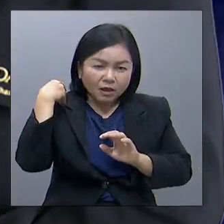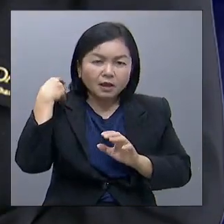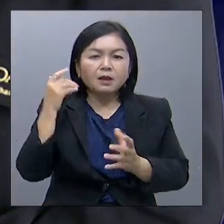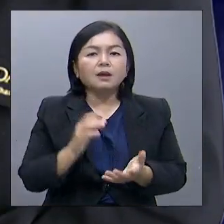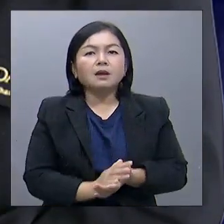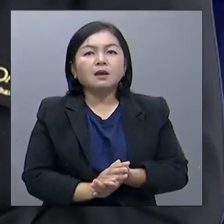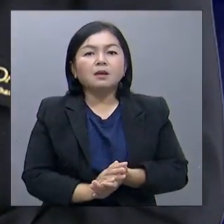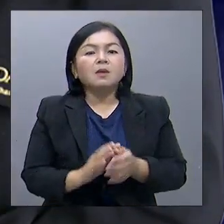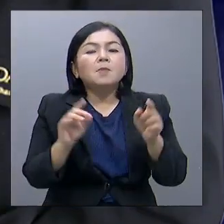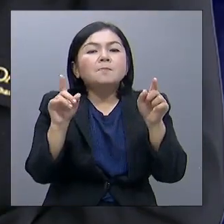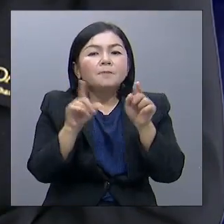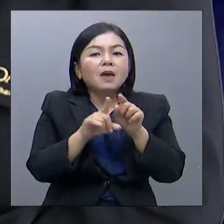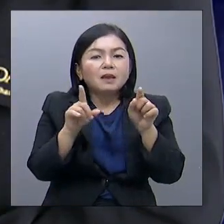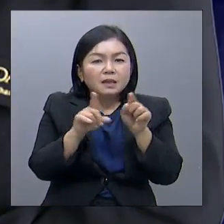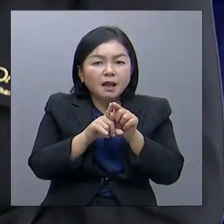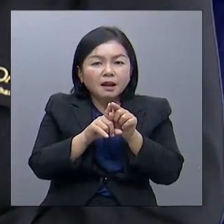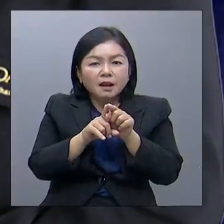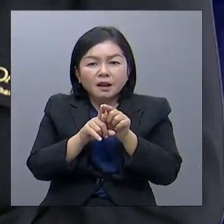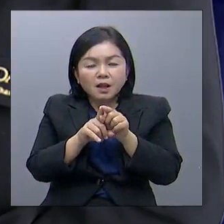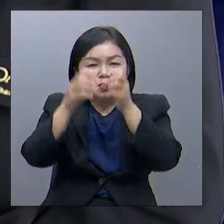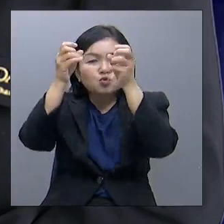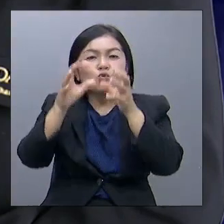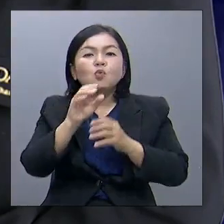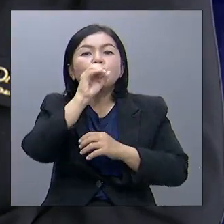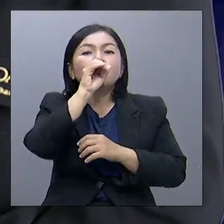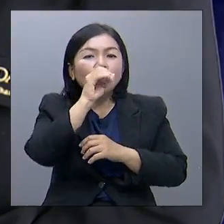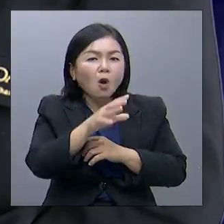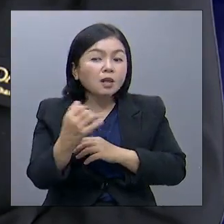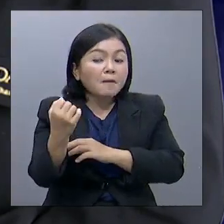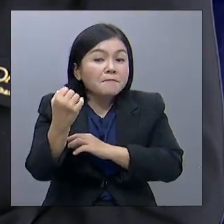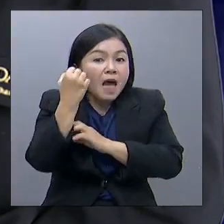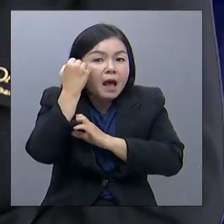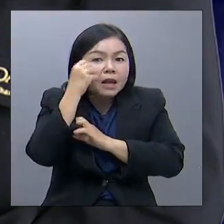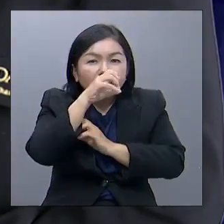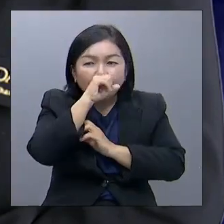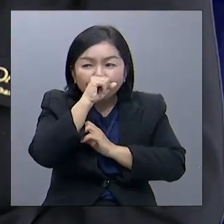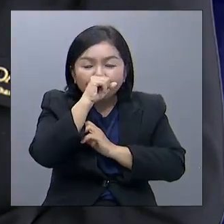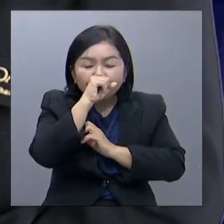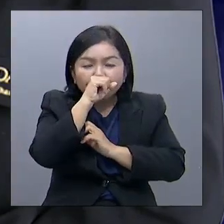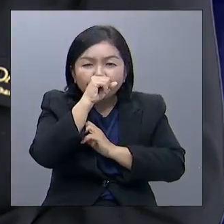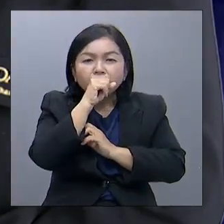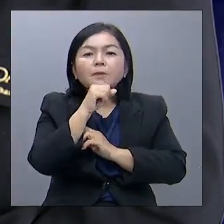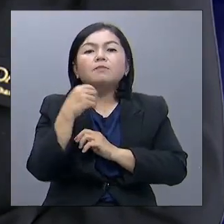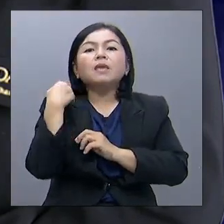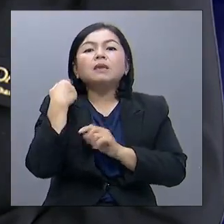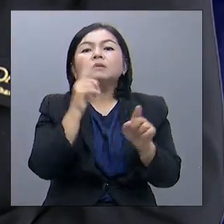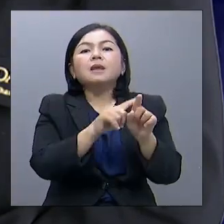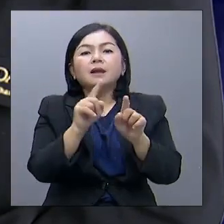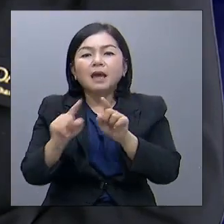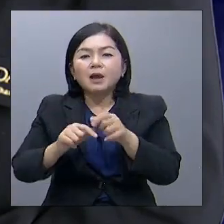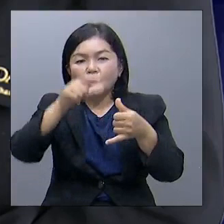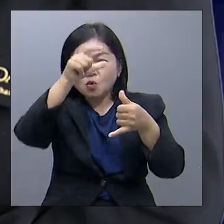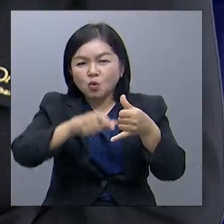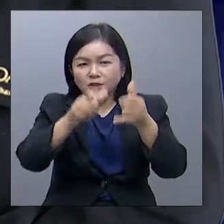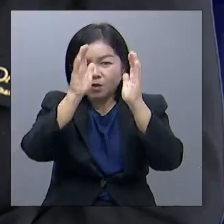พิชัยรัตนดิลกณภูเก็ตใช้คำว่าอำนาจลึกลับตั้งเป็นโจทย์ที่แทรกไว้ในทุกบริบทของบุคคลทั้ง